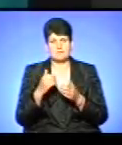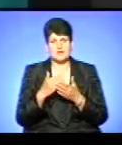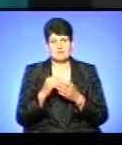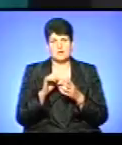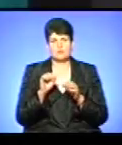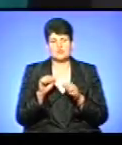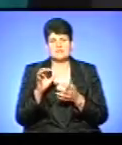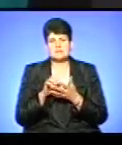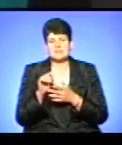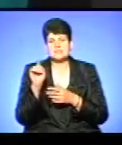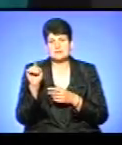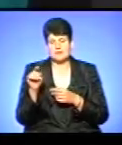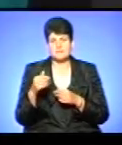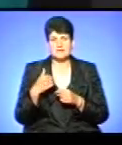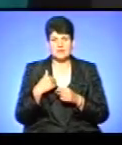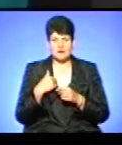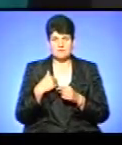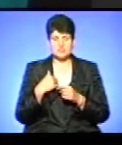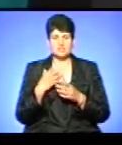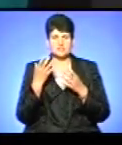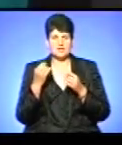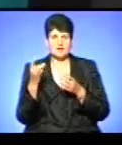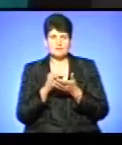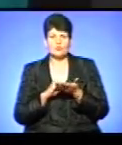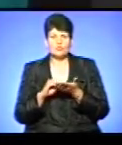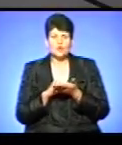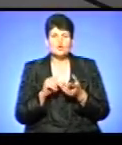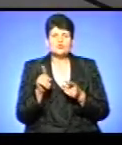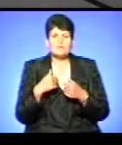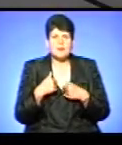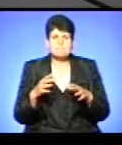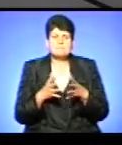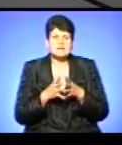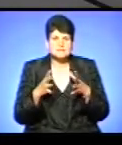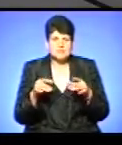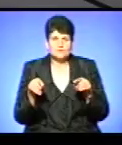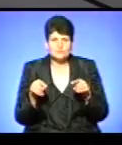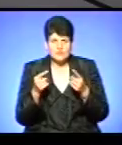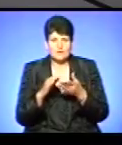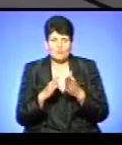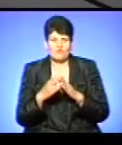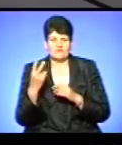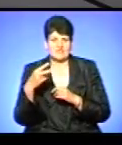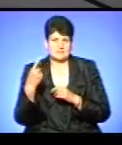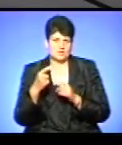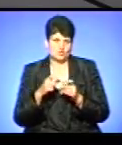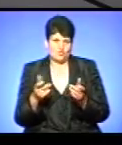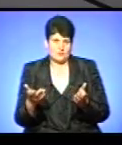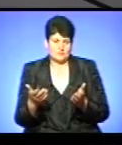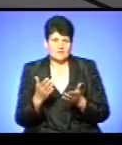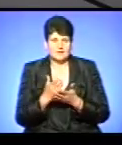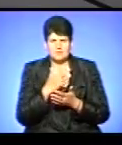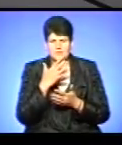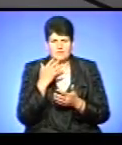там займатися. Я вже чергове наголошую на тому, що ми максимально створили умови в 21-й школі. Так, тому що є багато